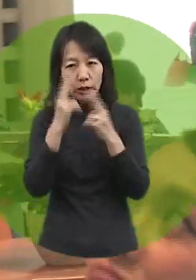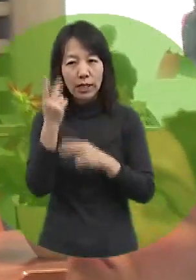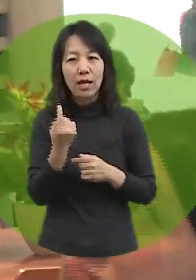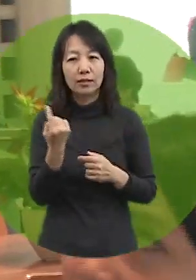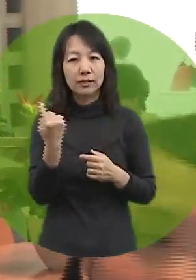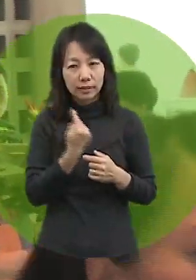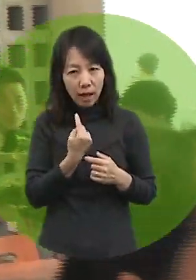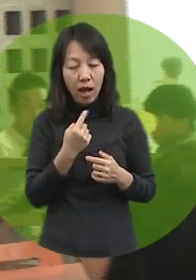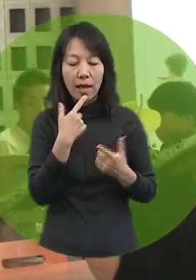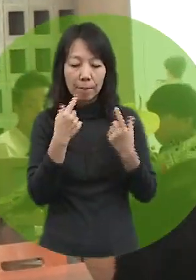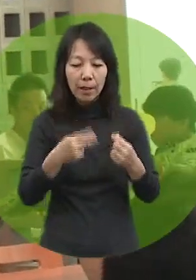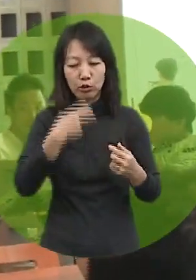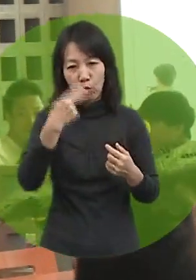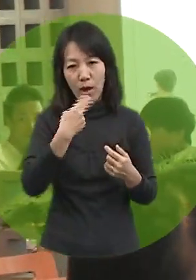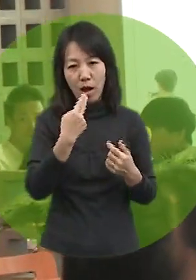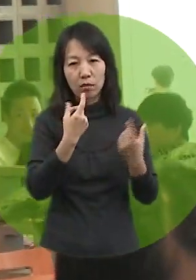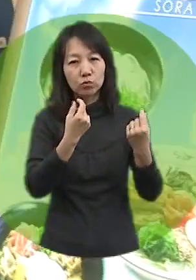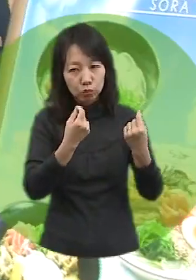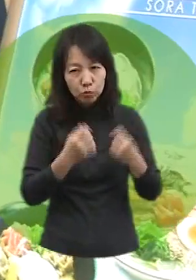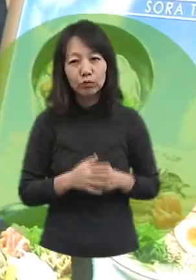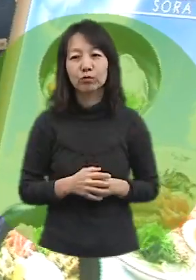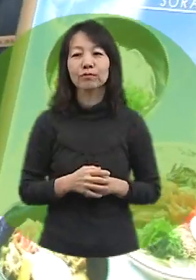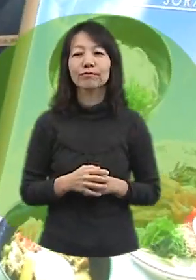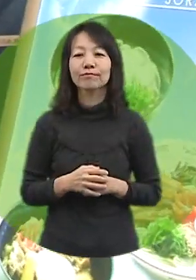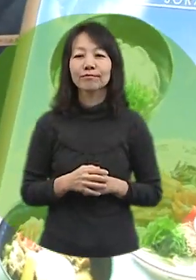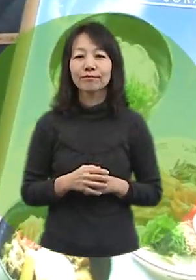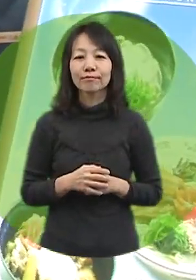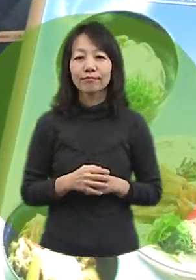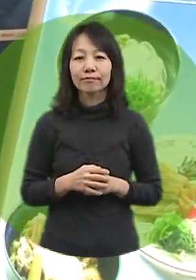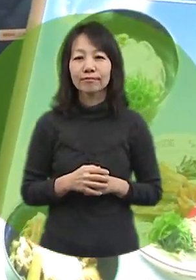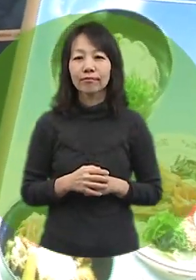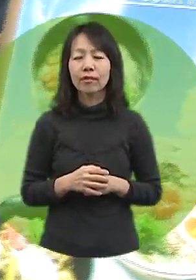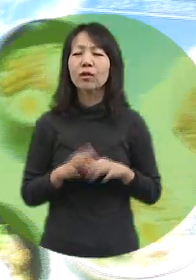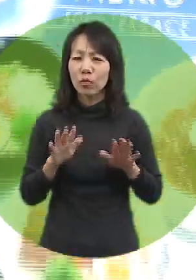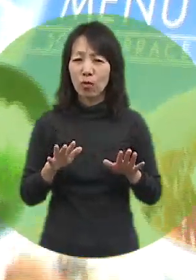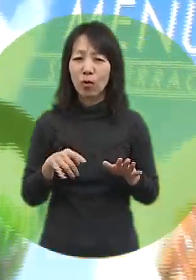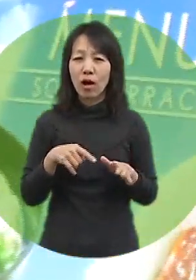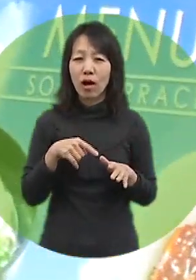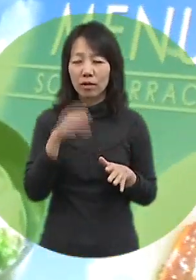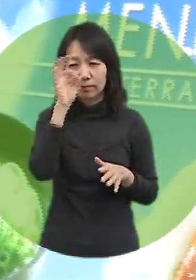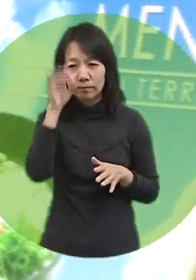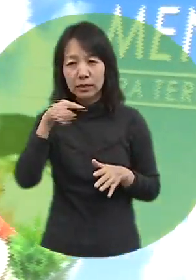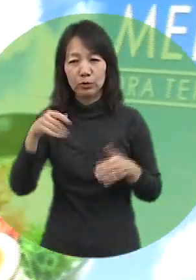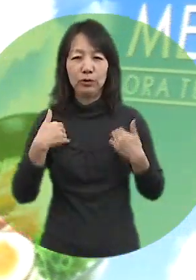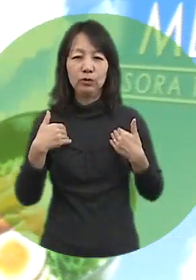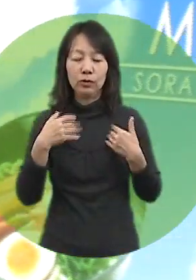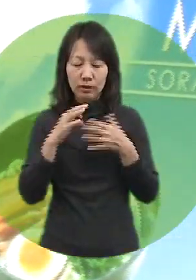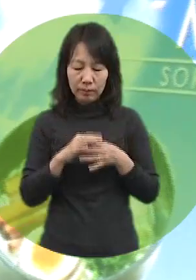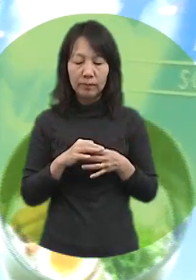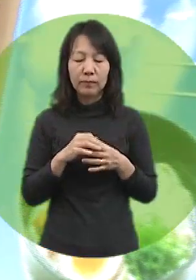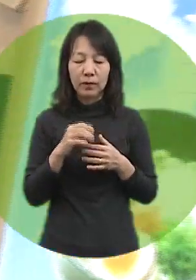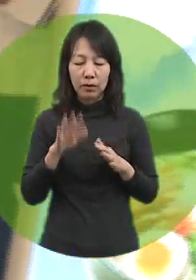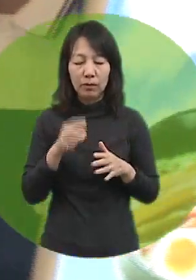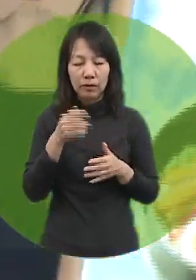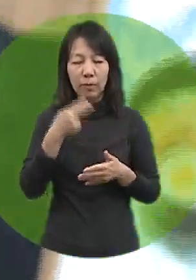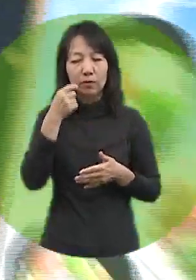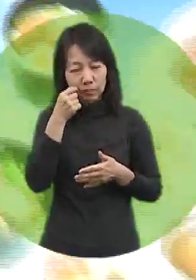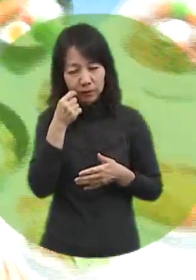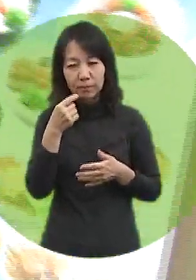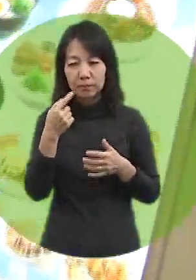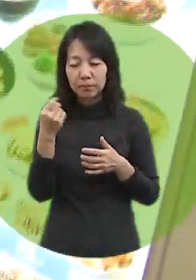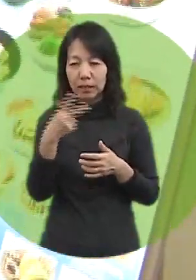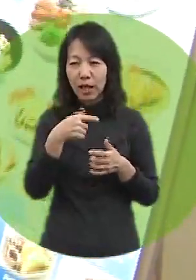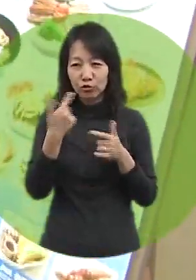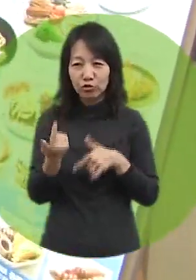食べたいですよね、そばはね。 今日はちょっと行かなきゃいけないので、またゆっくり行きますね。 わかりました。 ありが